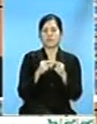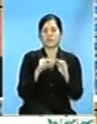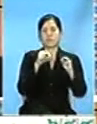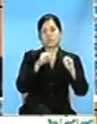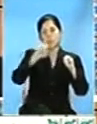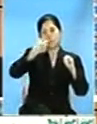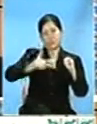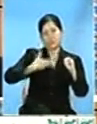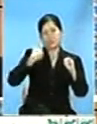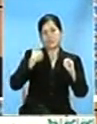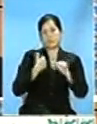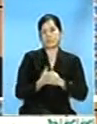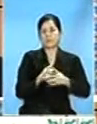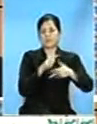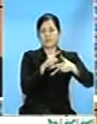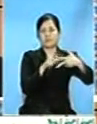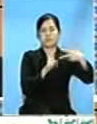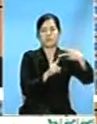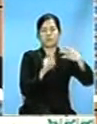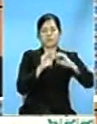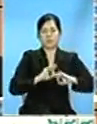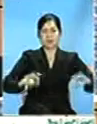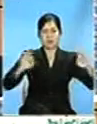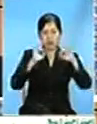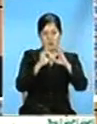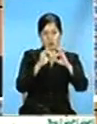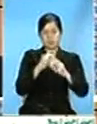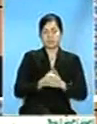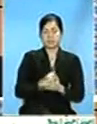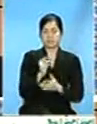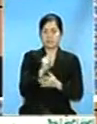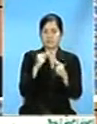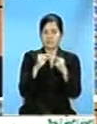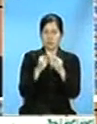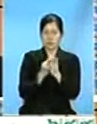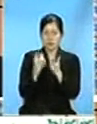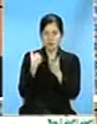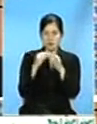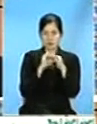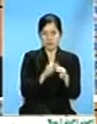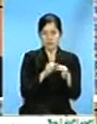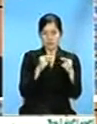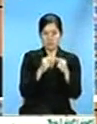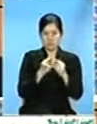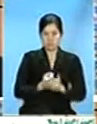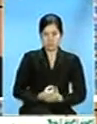ญครับซึ่งมีผลต่อการมีผลต่อที่มาของสมาชิกวุฒิส